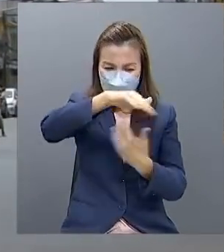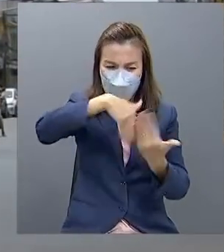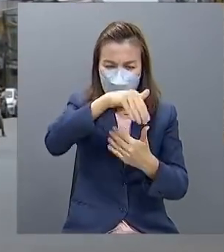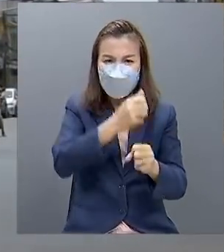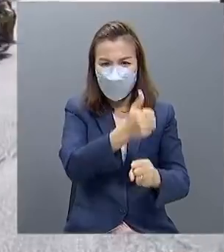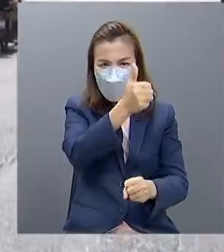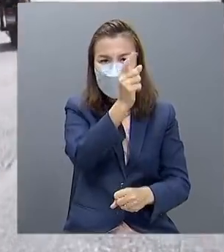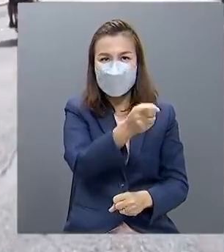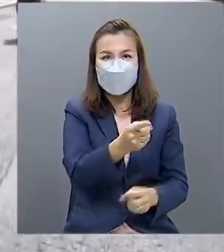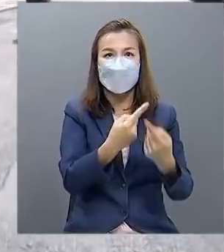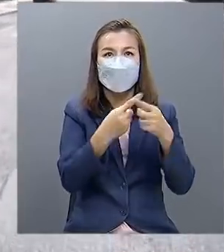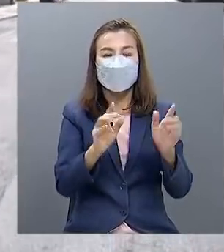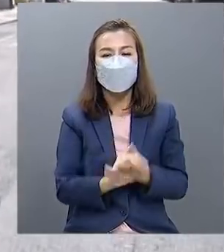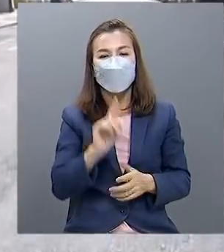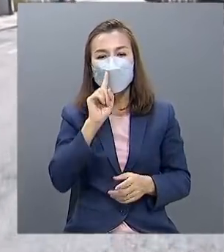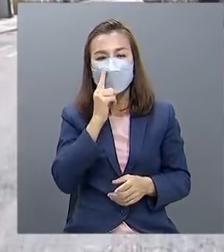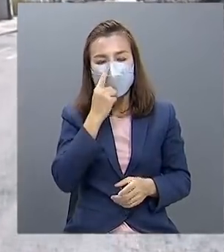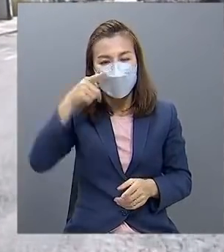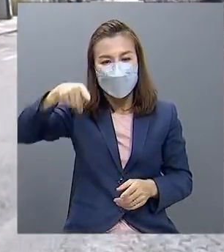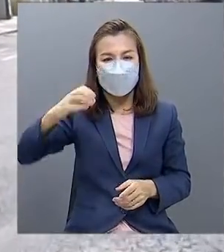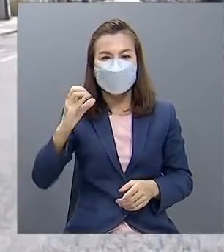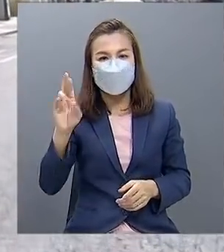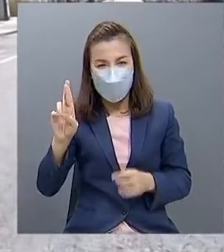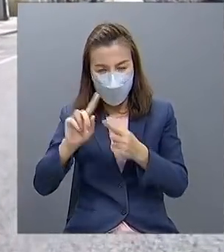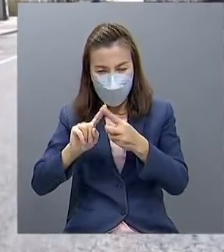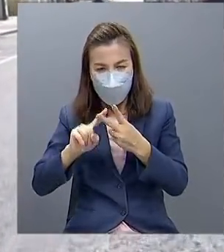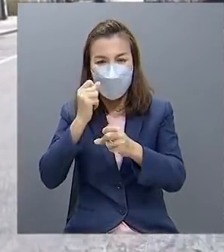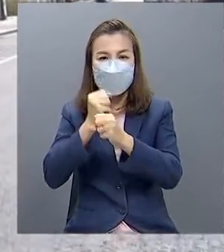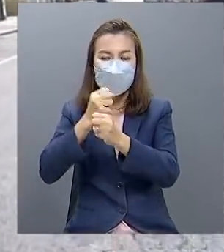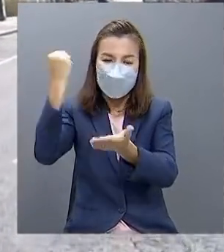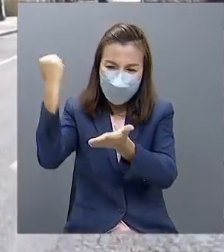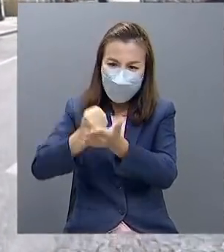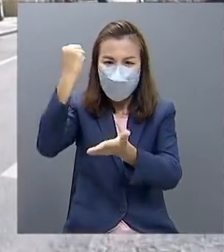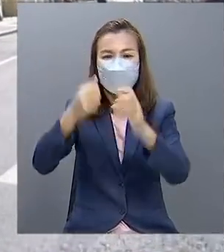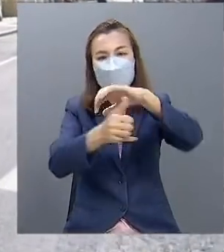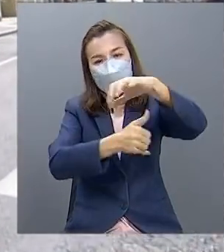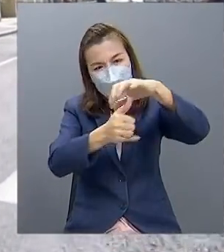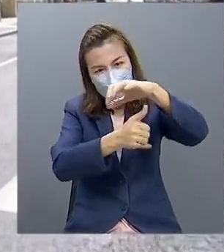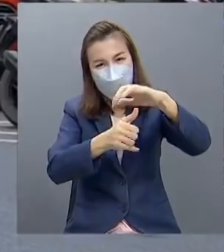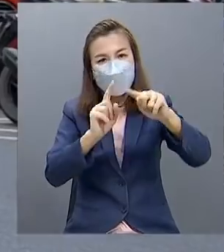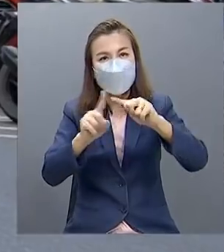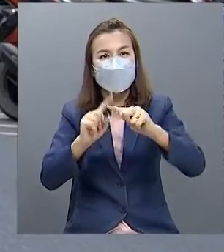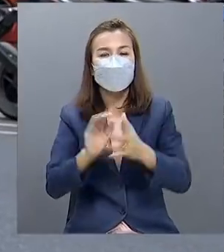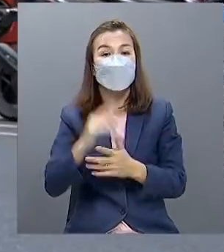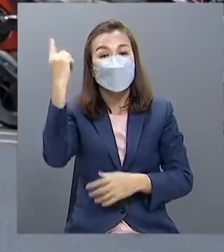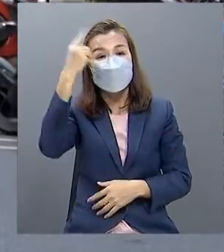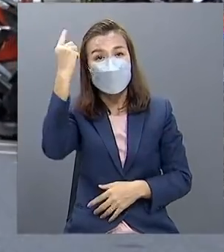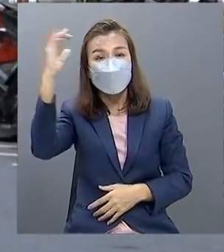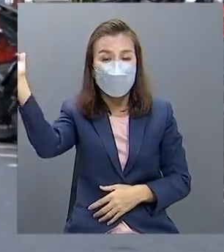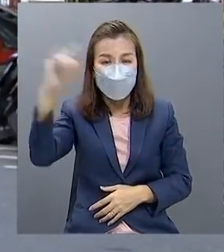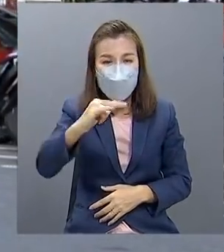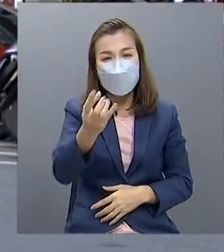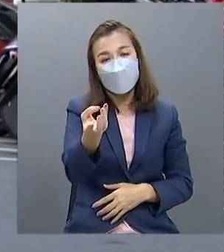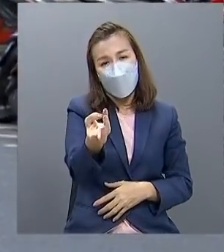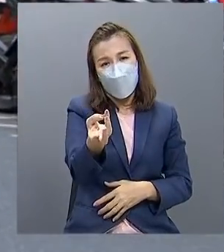ตรวจ RT-PCR แล้วก็การทำ Thailand Pass อยู่เนี่ยนะคะคาดว่านักท่องเที่ยวต่างชาติจะมาไม่ค่อยเยอะค่ะหรือว่าเหลือเ